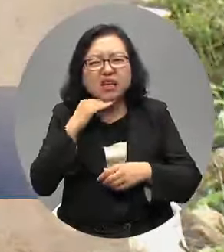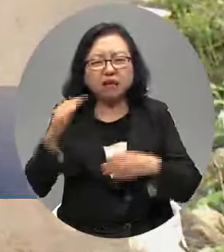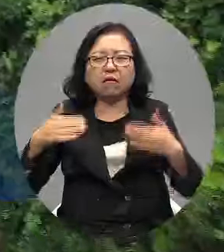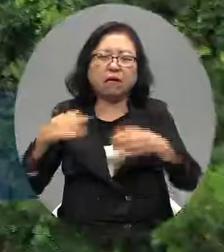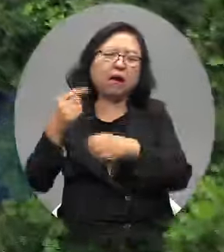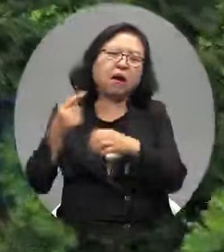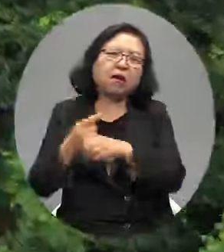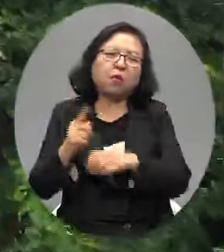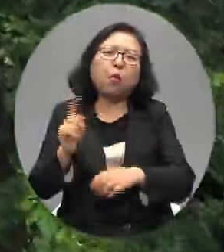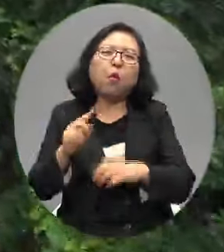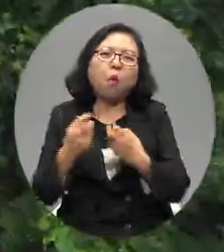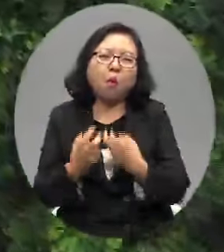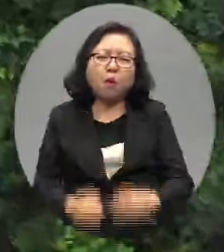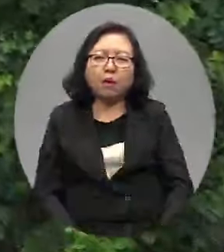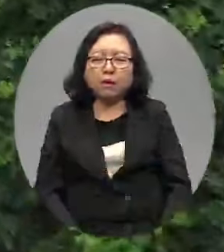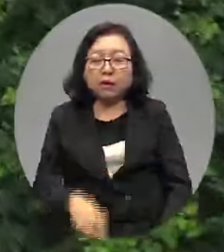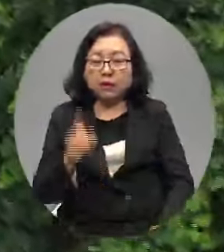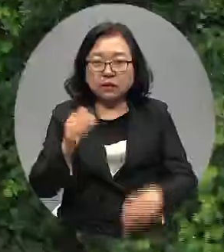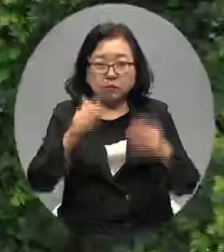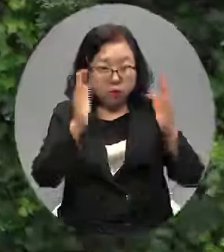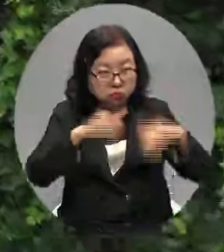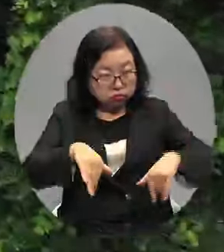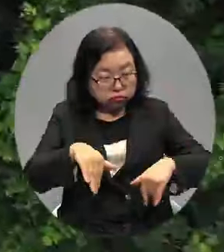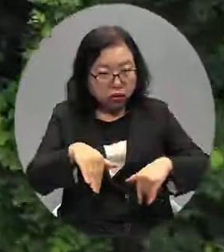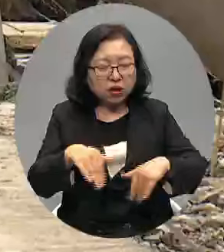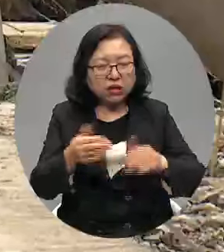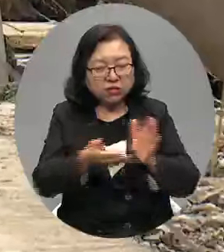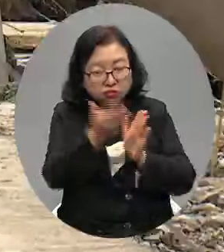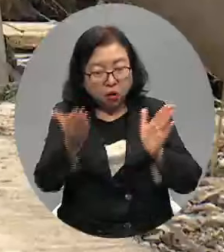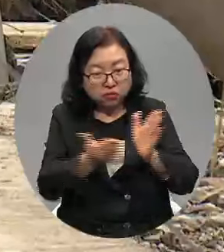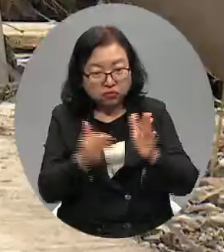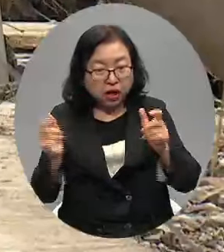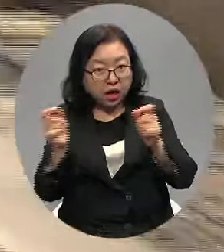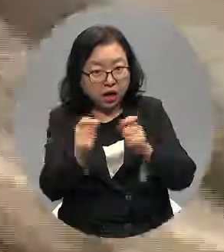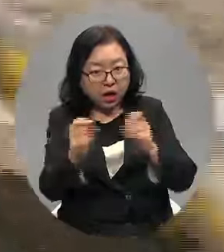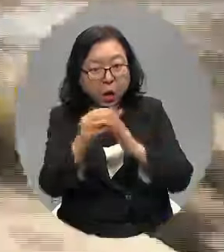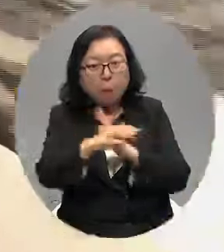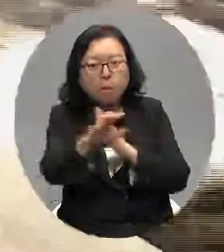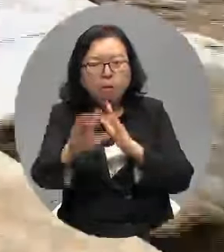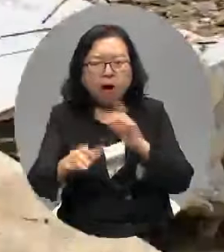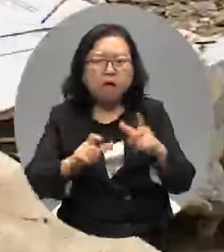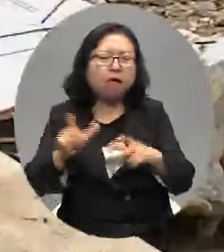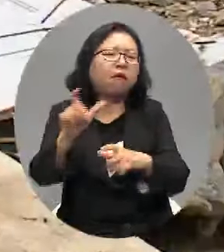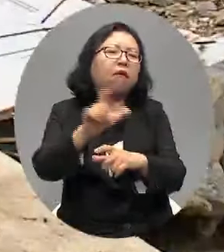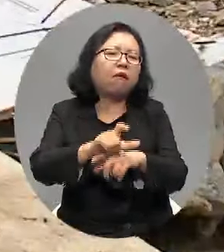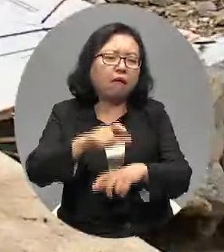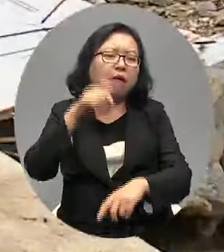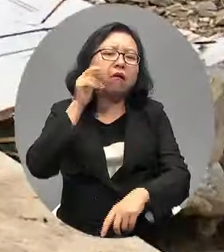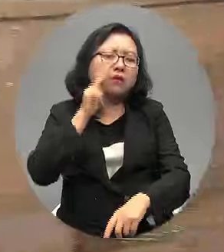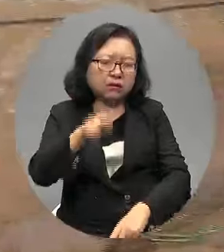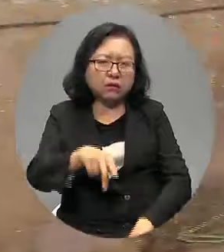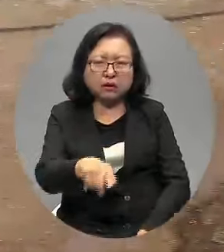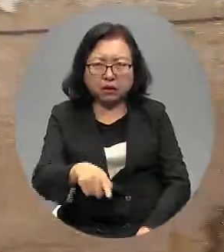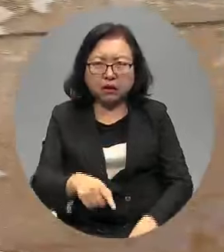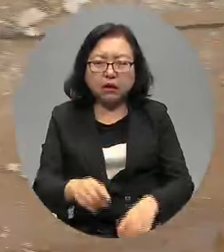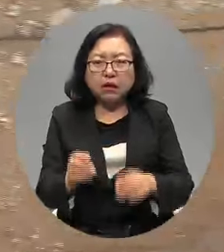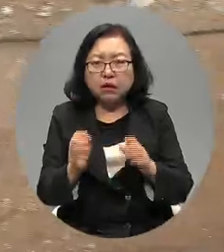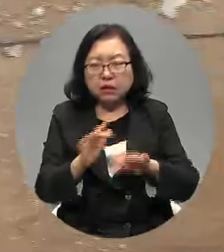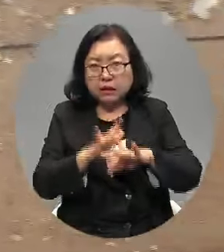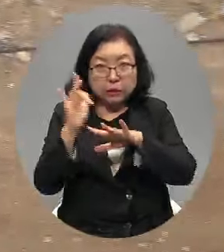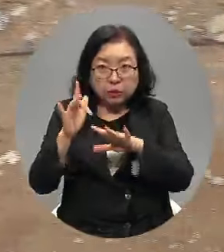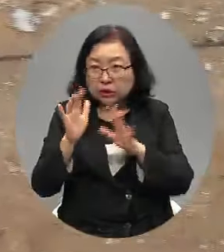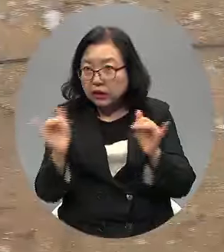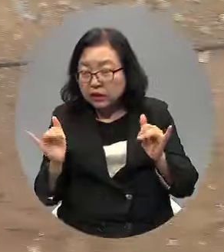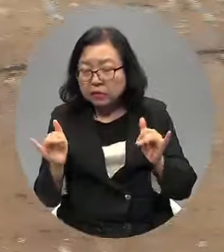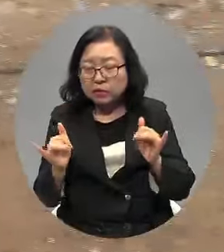않겠는가. 제방이 무너진 저수지로 접근할수록 마을은 더욱 엉망입니다. 실종된 마을 주민은 저수지